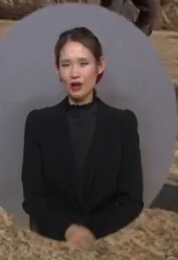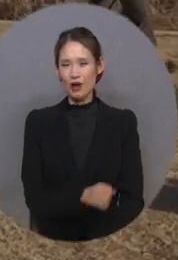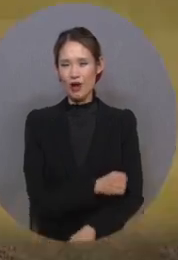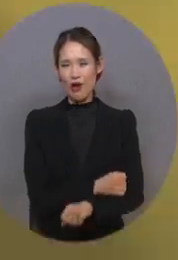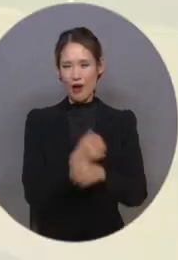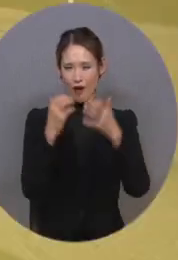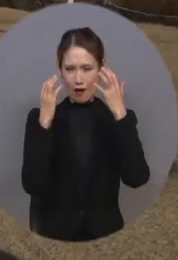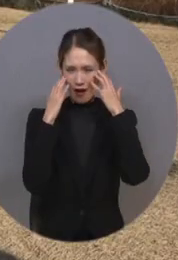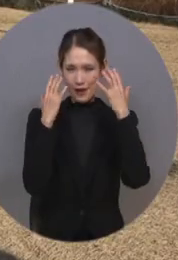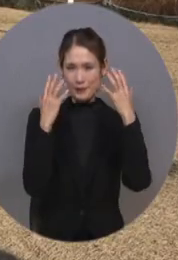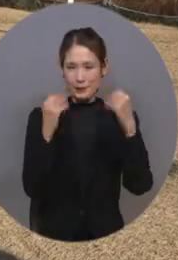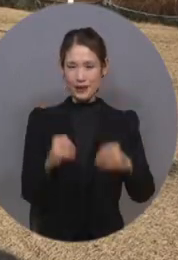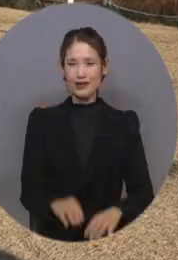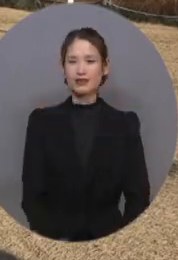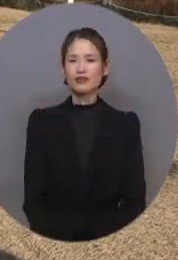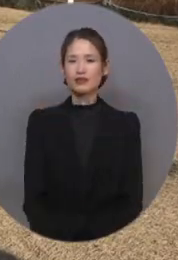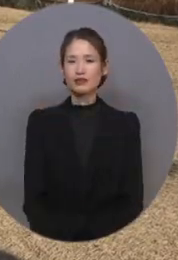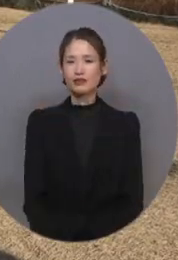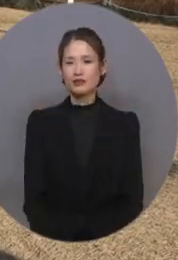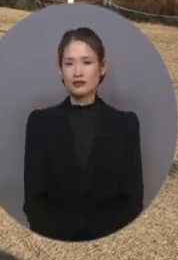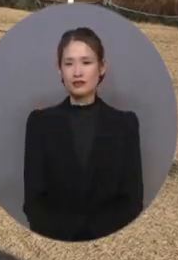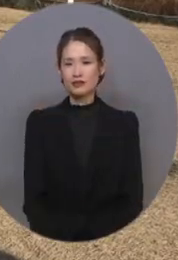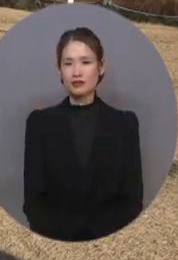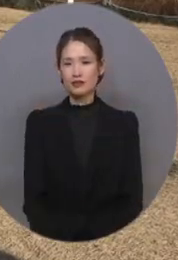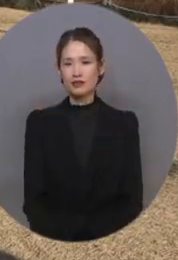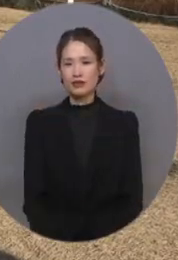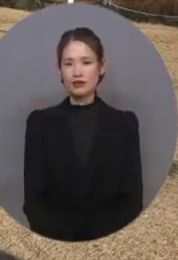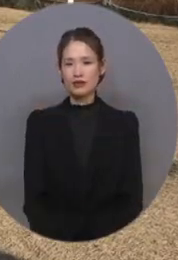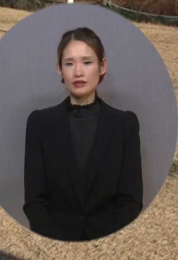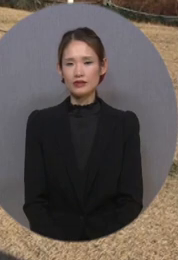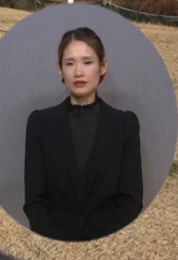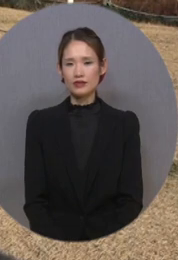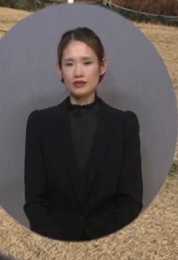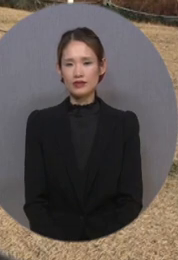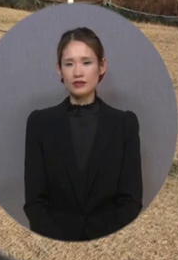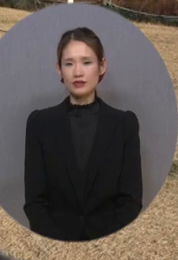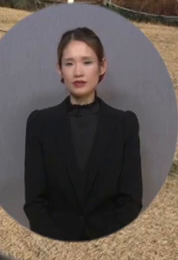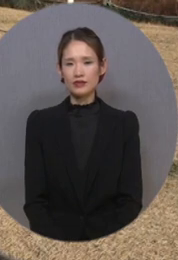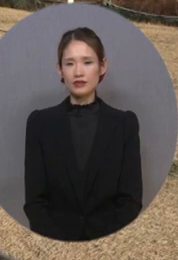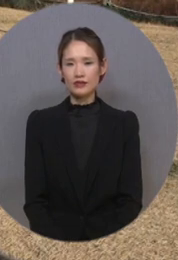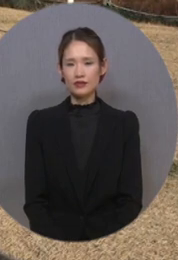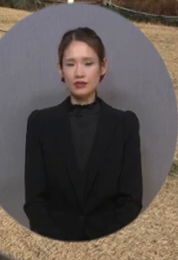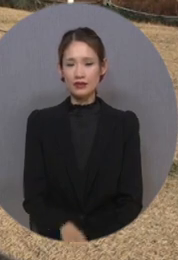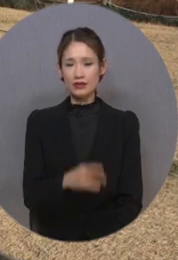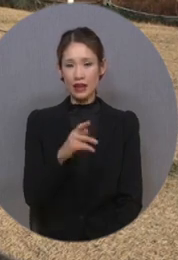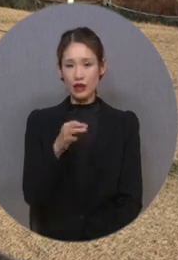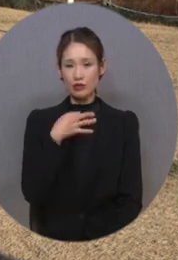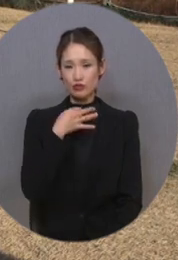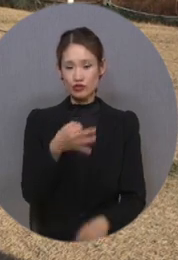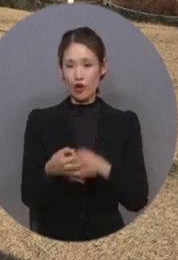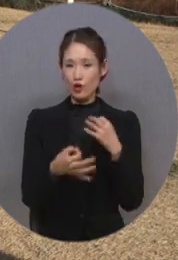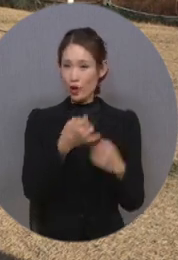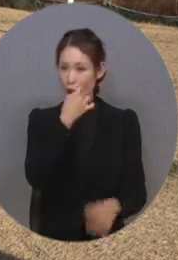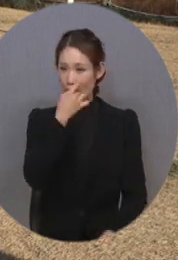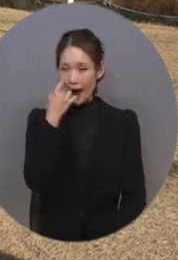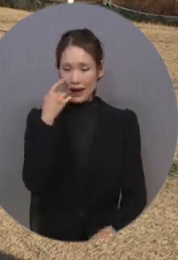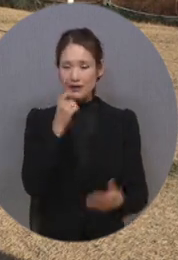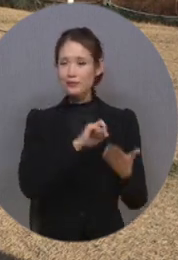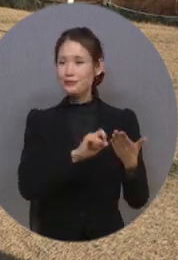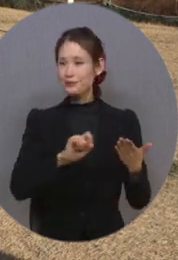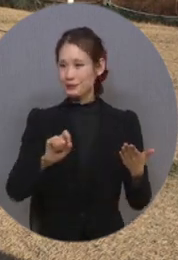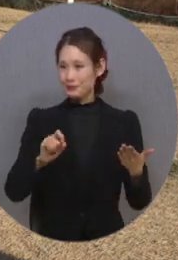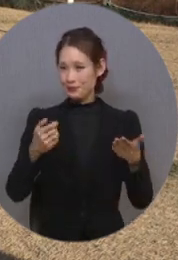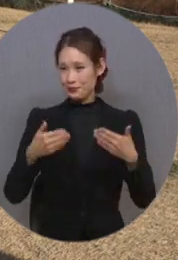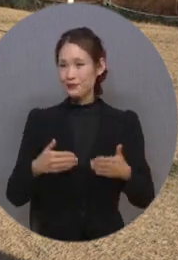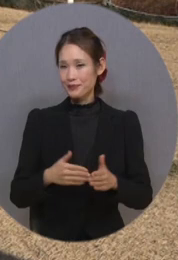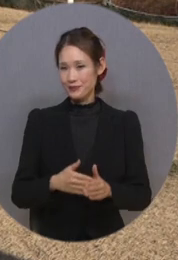고생하셨습니다. 나인홀 저희 쇼게임으로 진행했고요. 네. 타스 불러주고 확인 서명을 받겠습니다. 아, 예, 예, 예. 예.